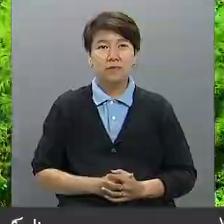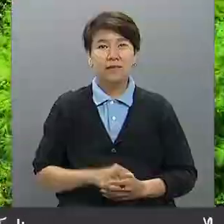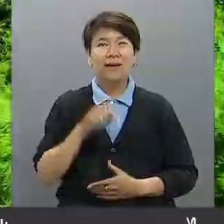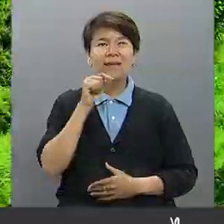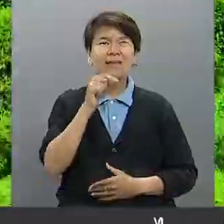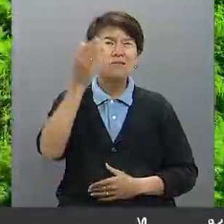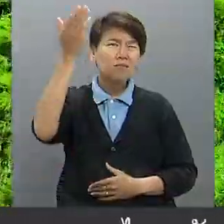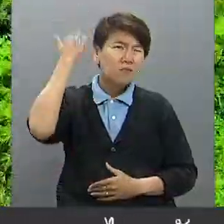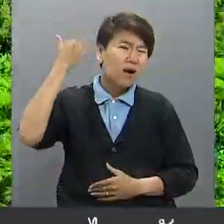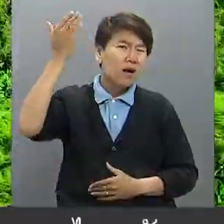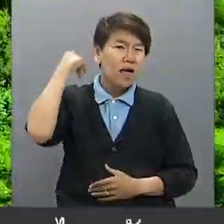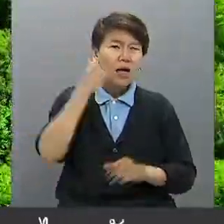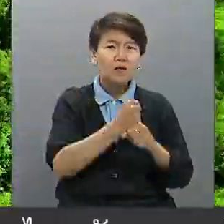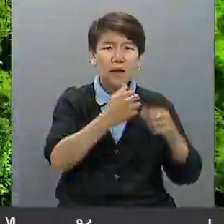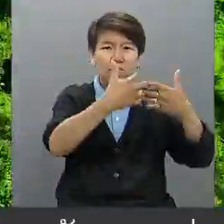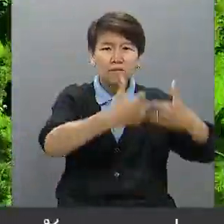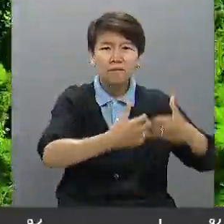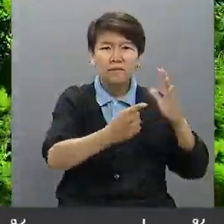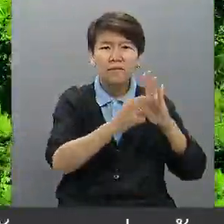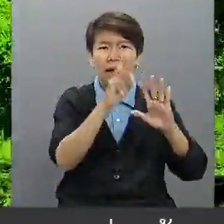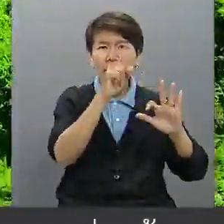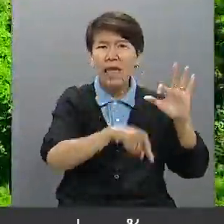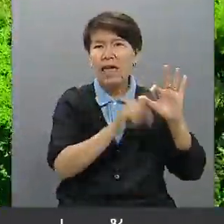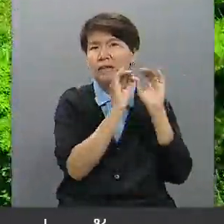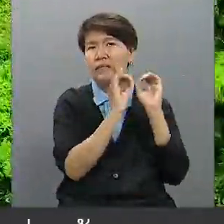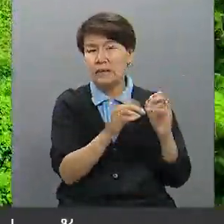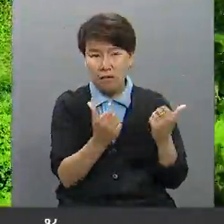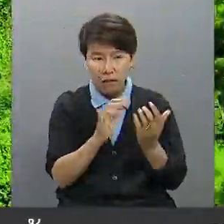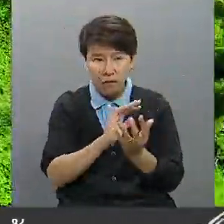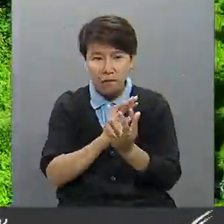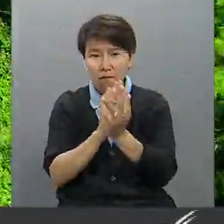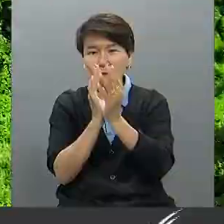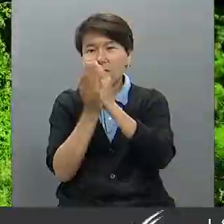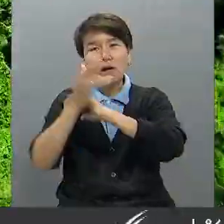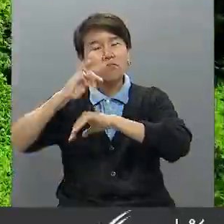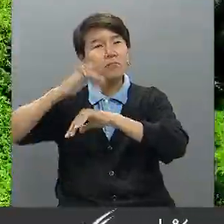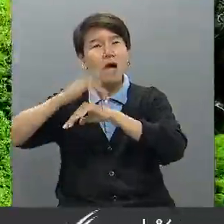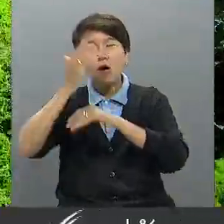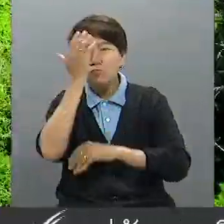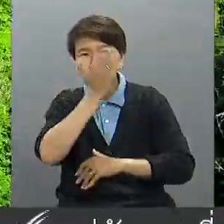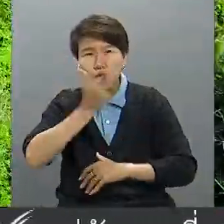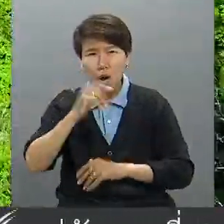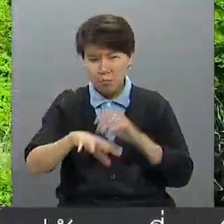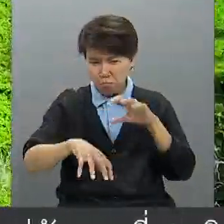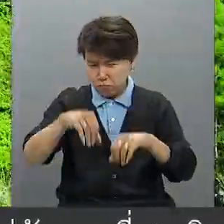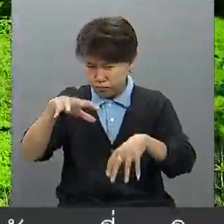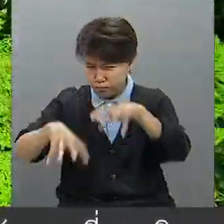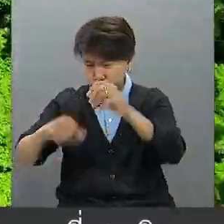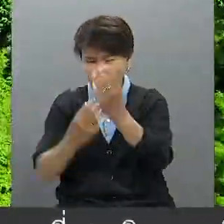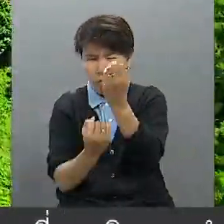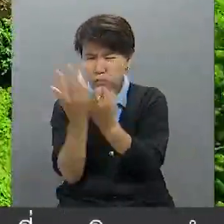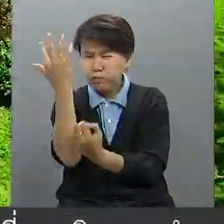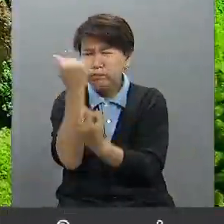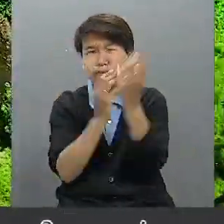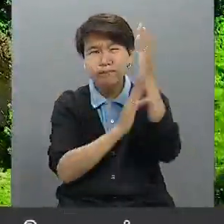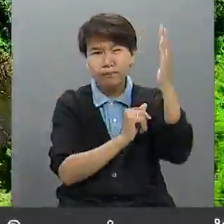งไว้แล้วก็กลายเป็นธรรมชาติที่สวยงามอย่างที่เห็นกันนี้แวดล้อมไปด้วยต้นไม้สีเขียวกับวิวภูเขาสวยๆที่จะสะ